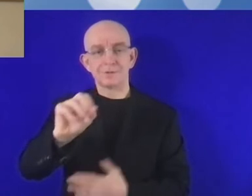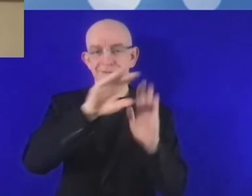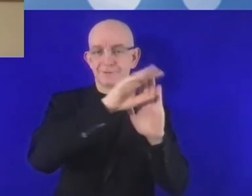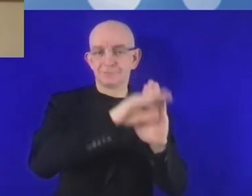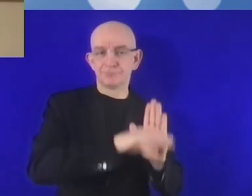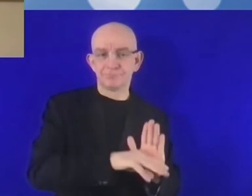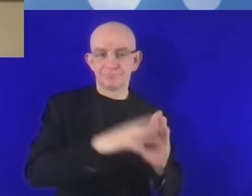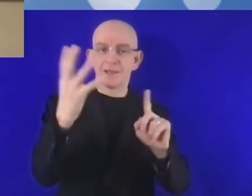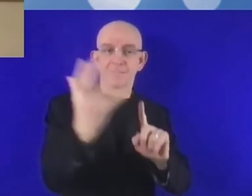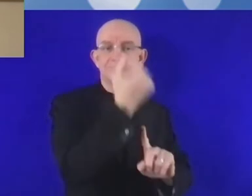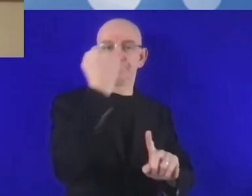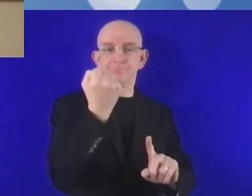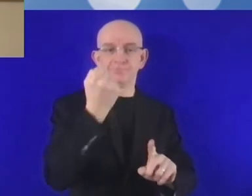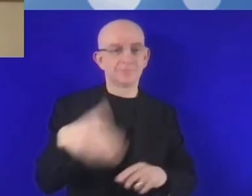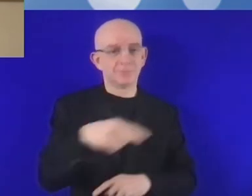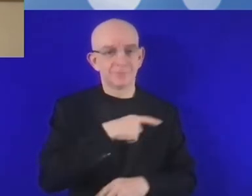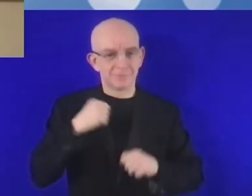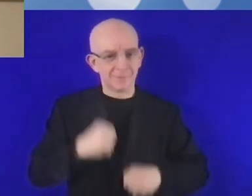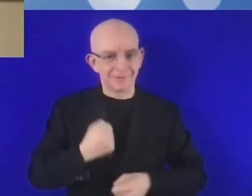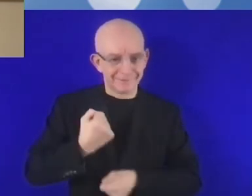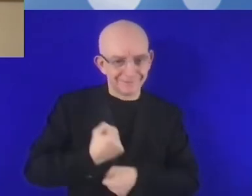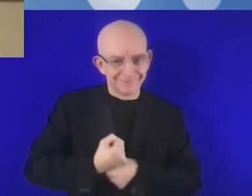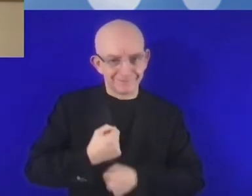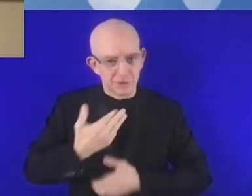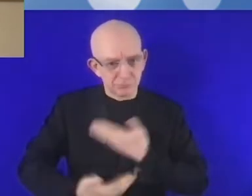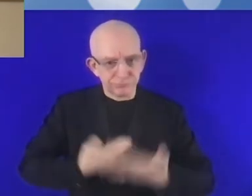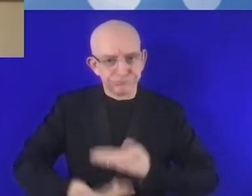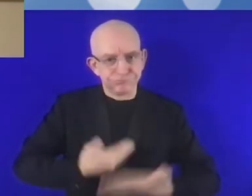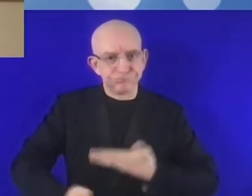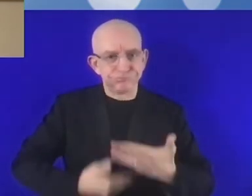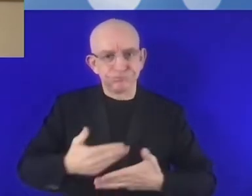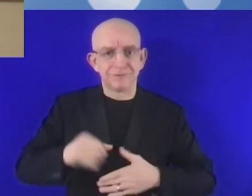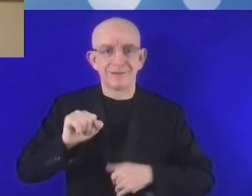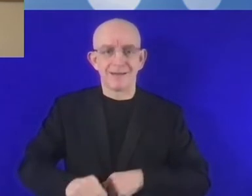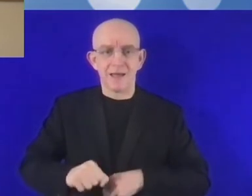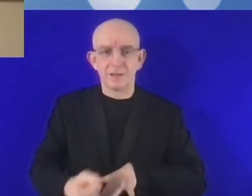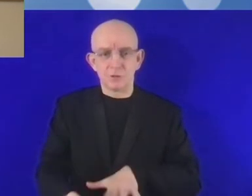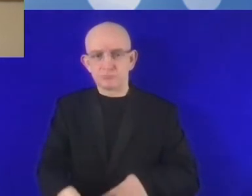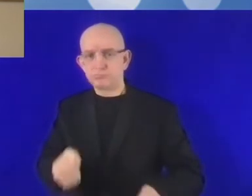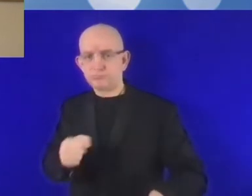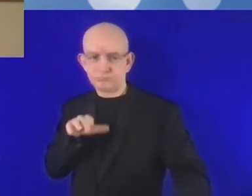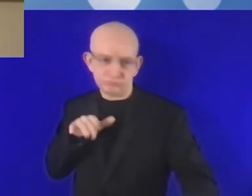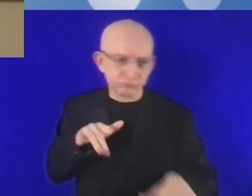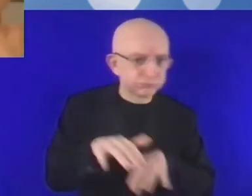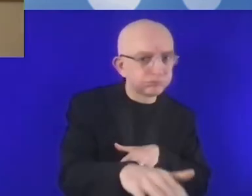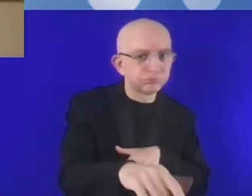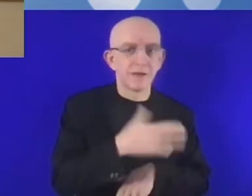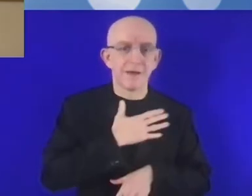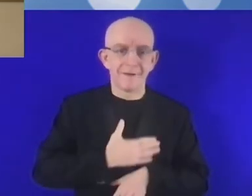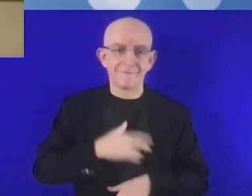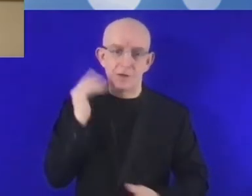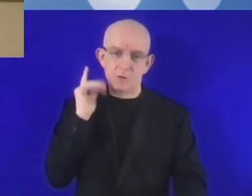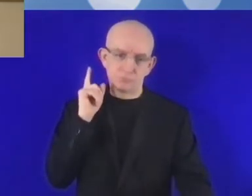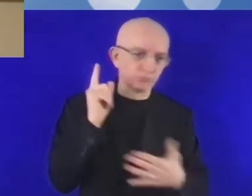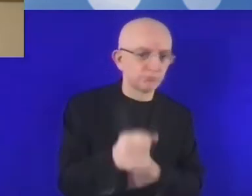إحدى الأهداف التي تضعها أمامنا هيئة الأمم المتحدة. نريد أن نسرع هذه العملية، ونريد